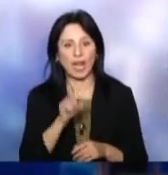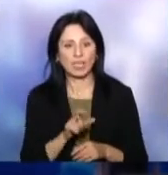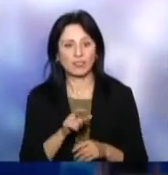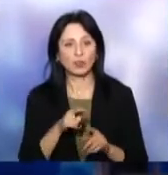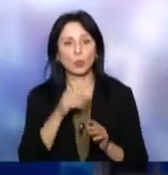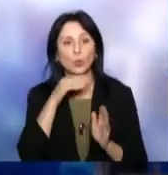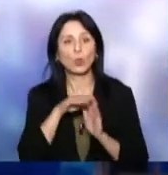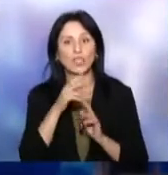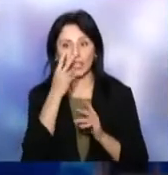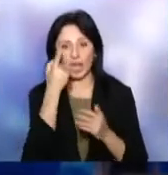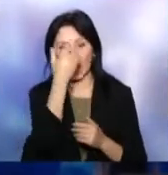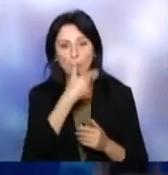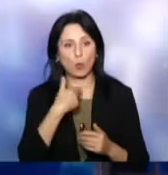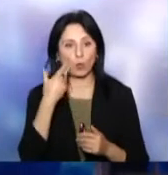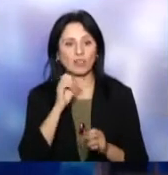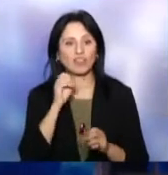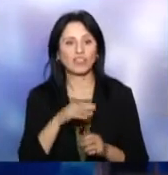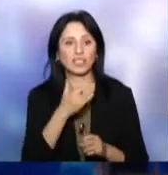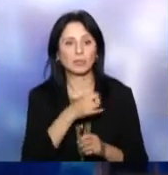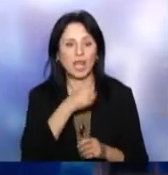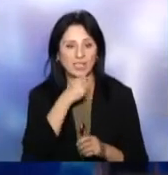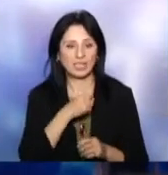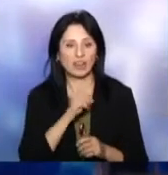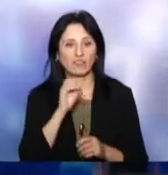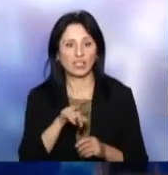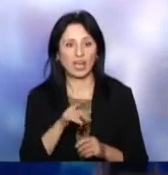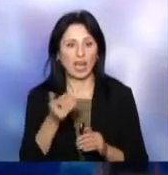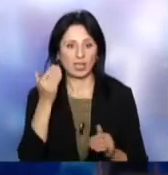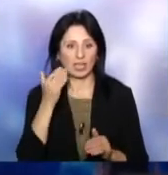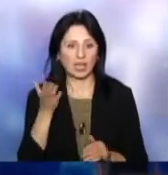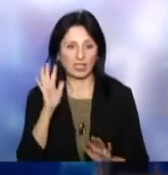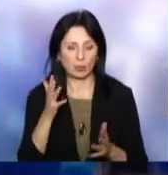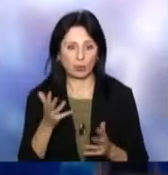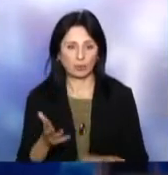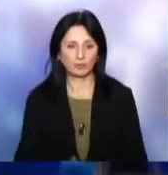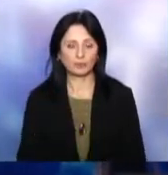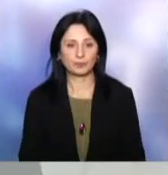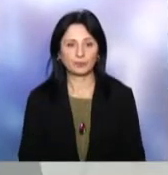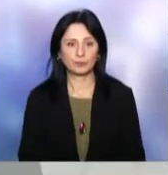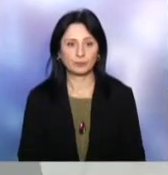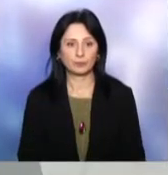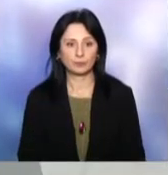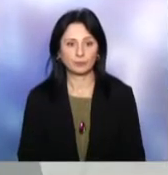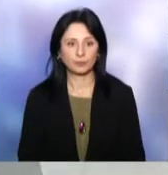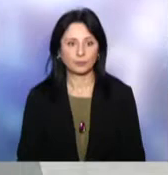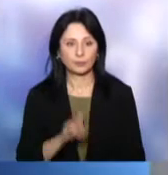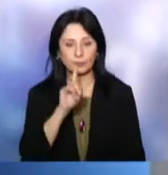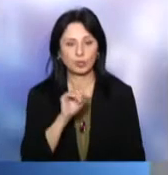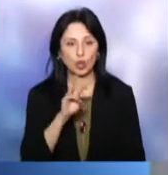იმაზე უკეთ გამოიყურებოდეს, ვიდრე მისი ასაკია და ვიდრე ეს ადრე ხდებოდა. მოდით მე გადავინაცვლებ